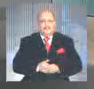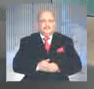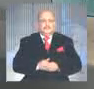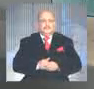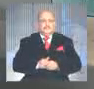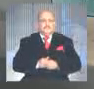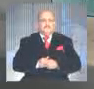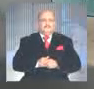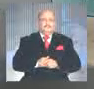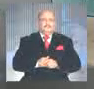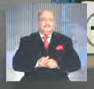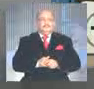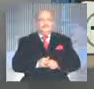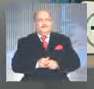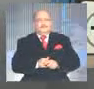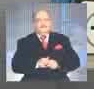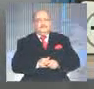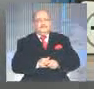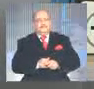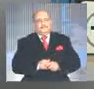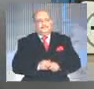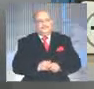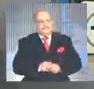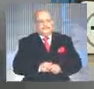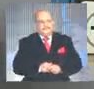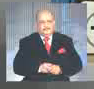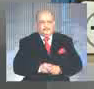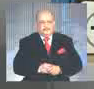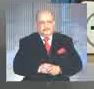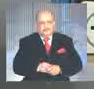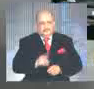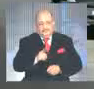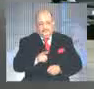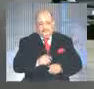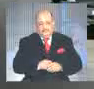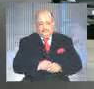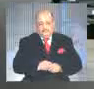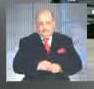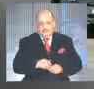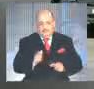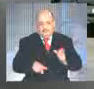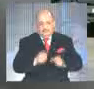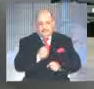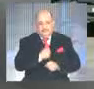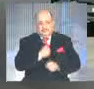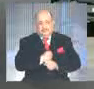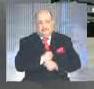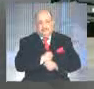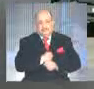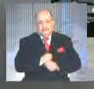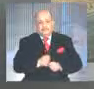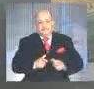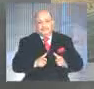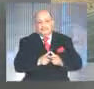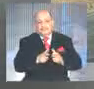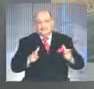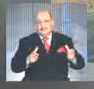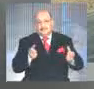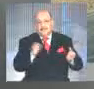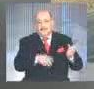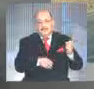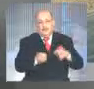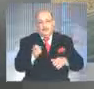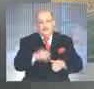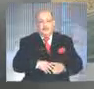الإضراب جاء على خلفية مطالب مهنية ولما اعتبره الأعوان العاملون بهذا المصب تجاهلا من قبل الحكومة